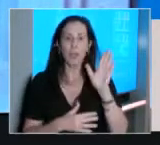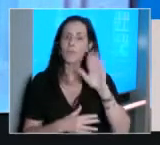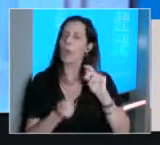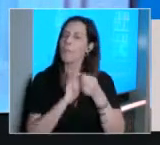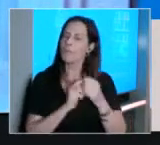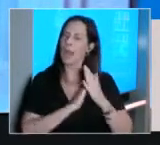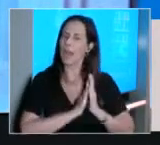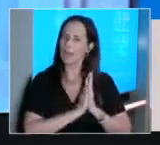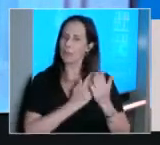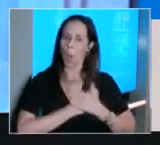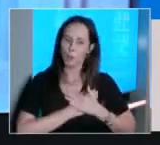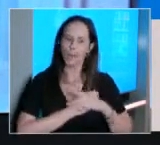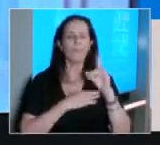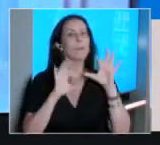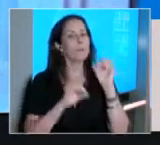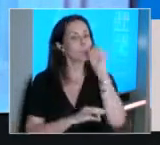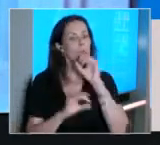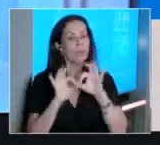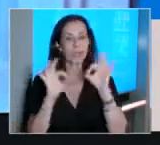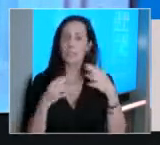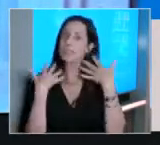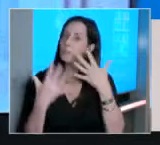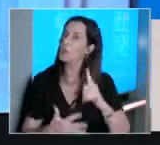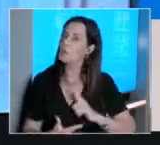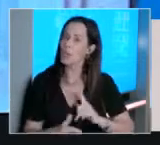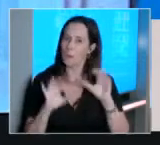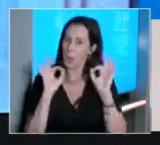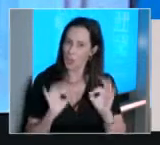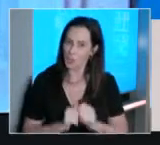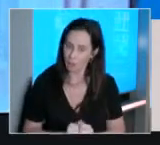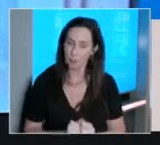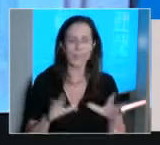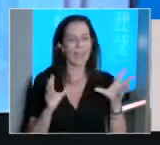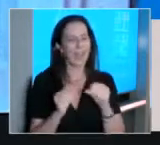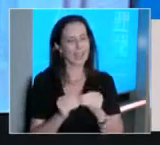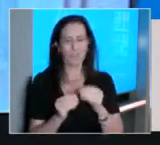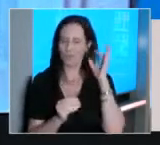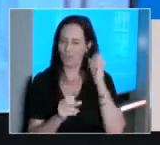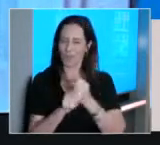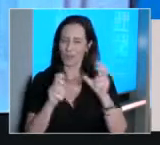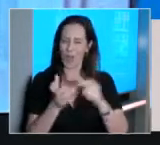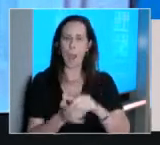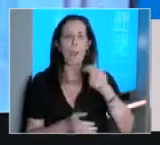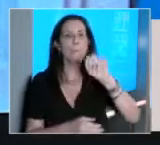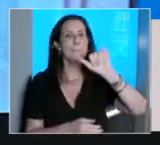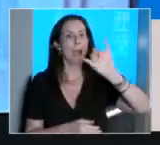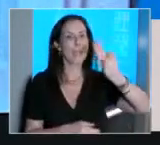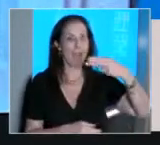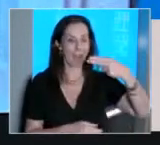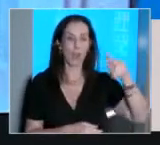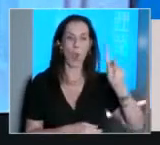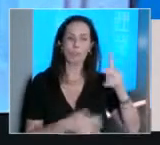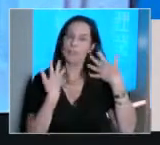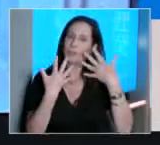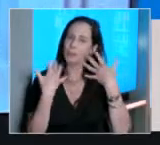הפך להמנון. אבל בעצם השיר הזה התחיל כסיפור אישי לגמרי. איתנו כאן אשת הרדיו מאיה קוסובר, שתספר לנו